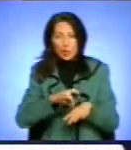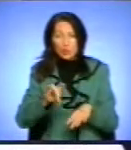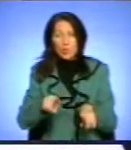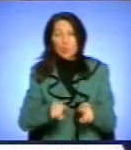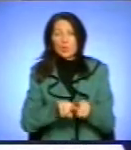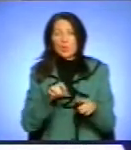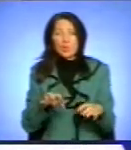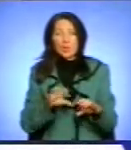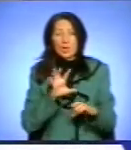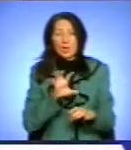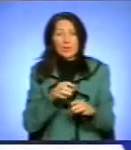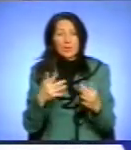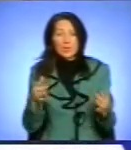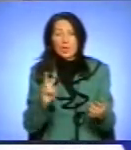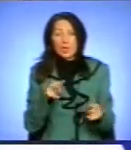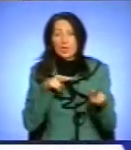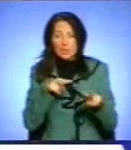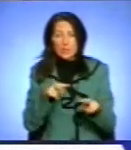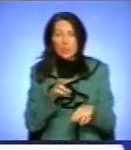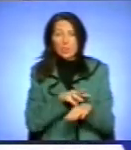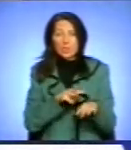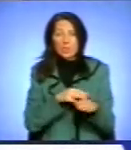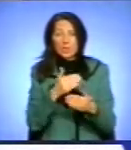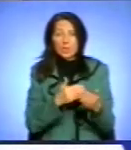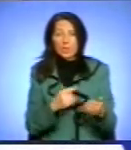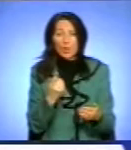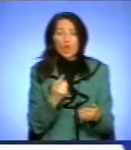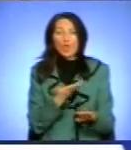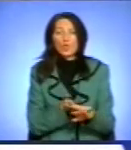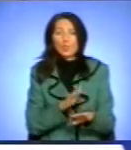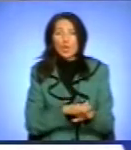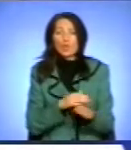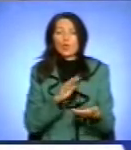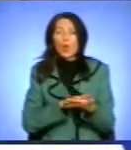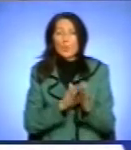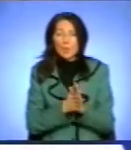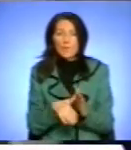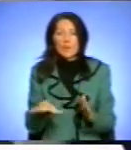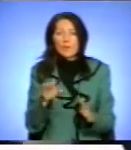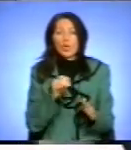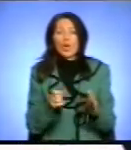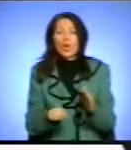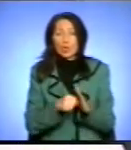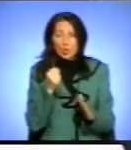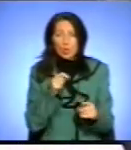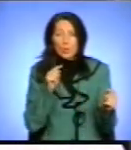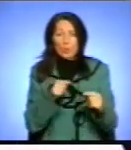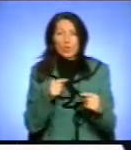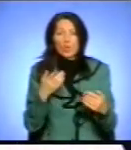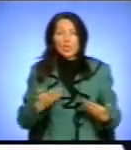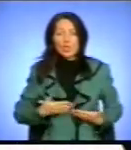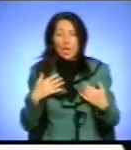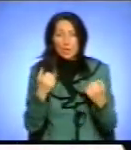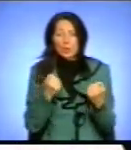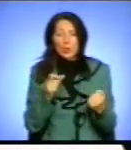Бо, як свідчить міліцейська статистика, однією з обтяжуючих обставин чи не усіх злочинів, вчинених проти життя та здоров'я людини, є